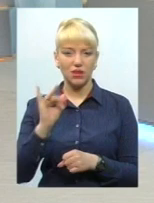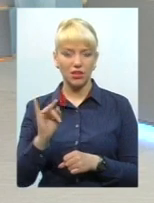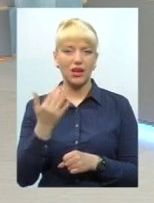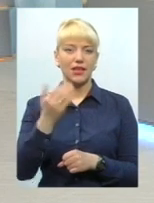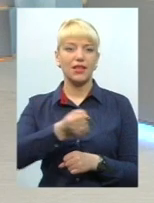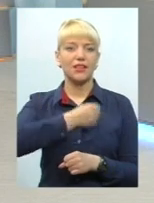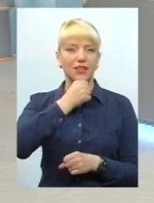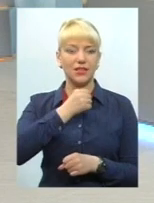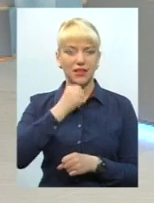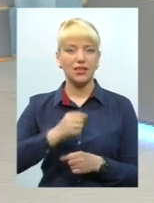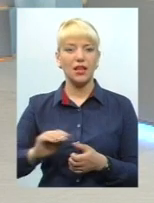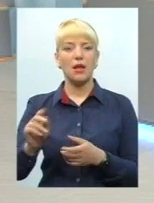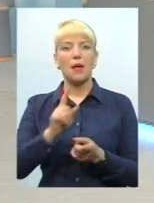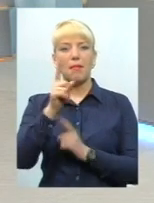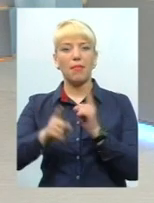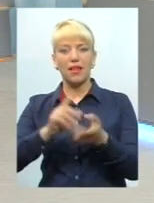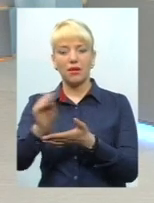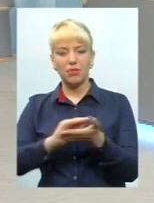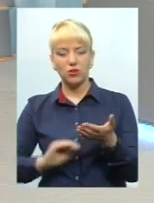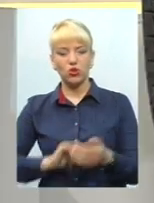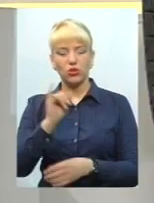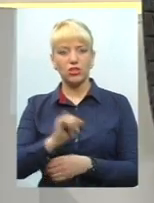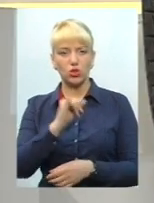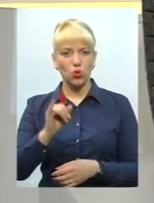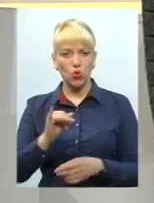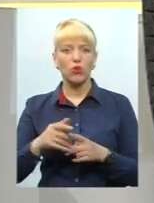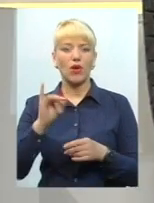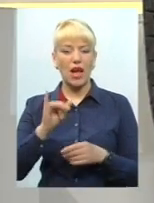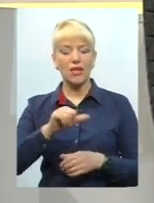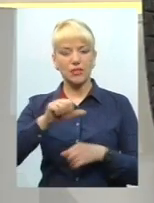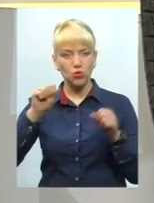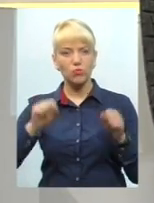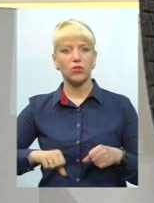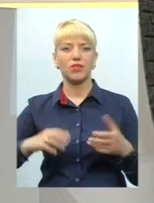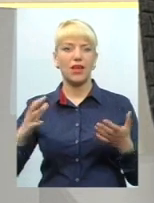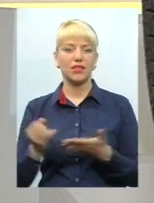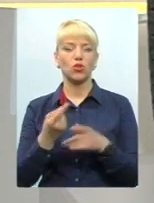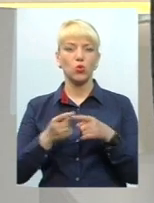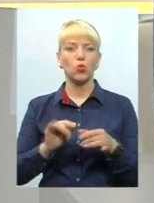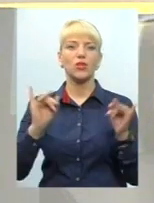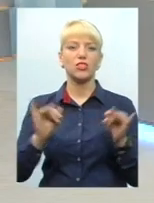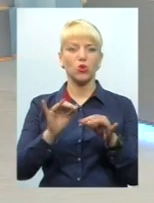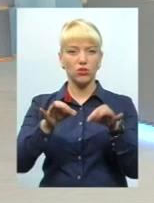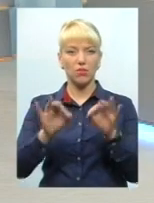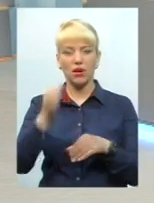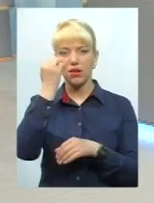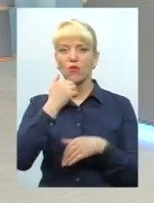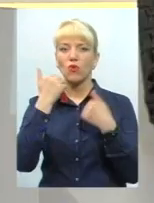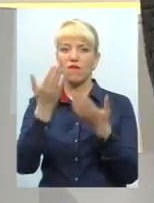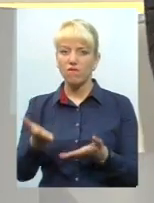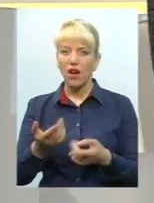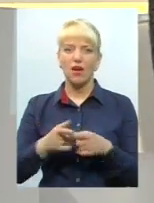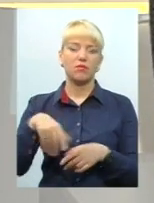діти, переписуючи історію, а зуміють знайти оту історичну правду. Дякую вам за сьогоднішній